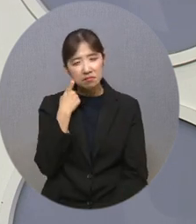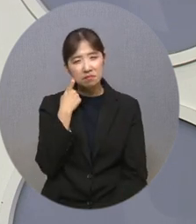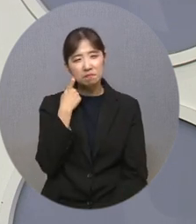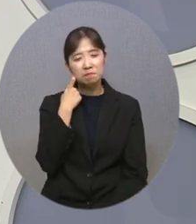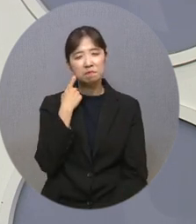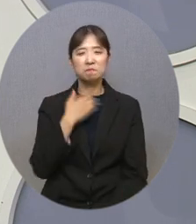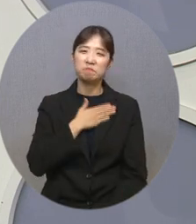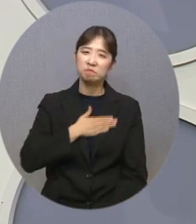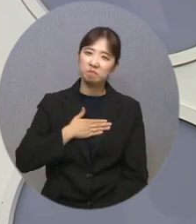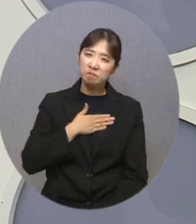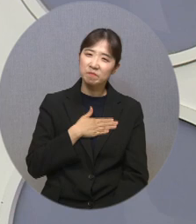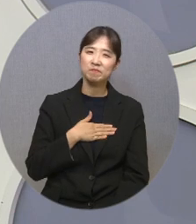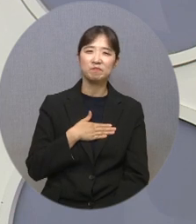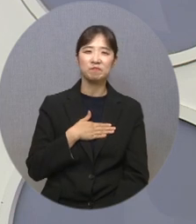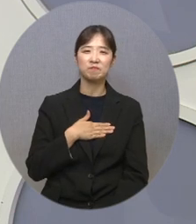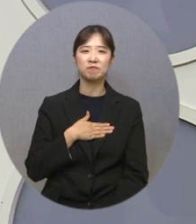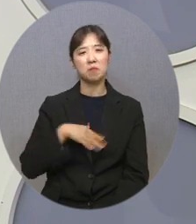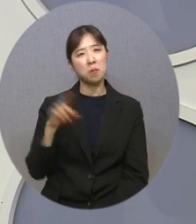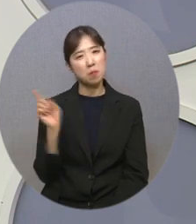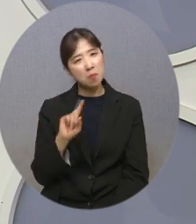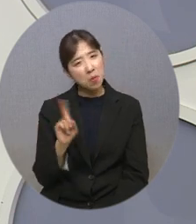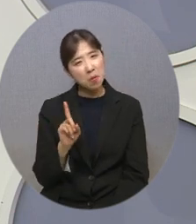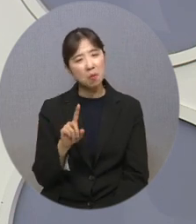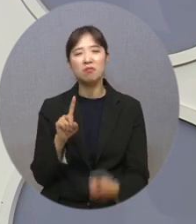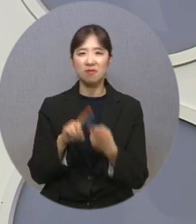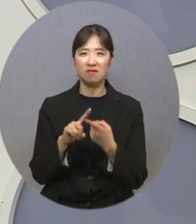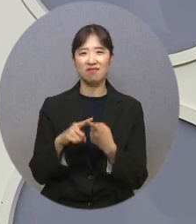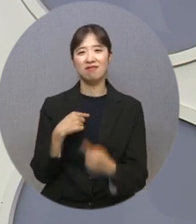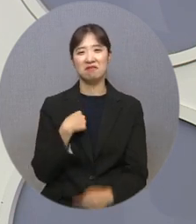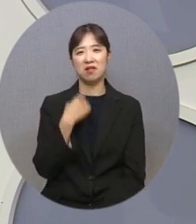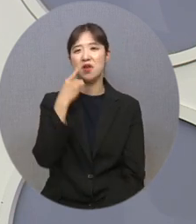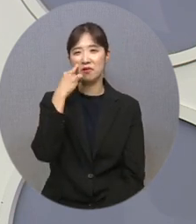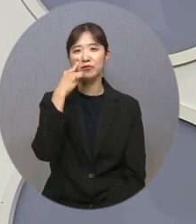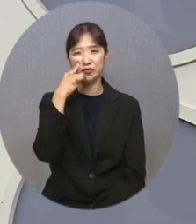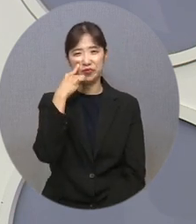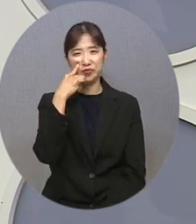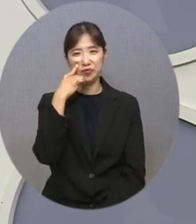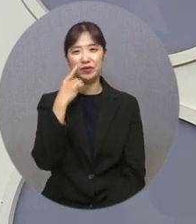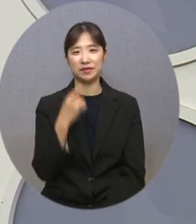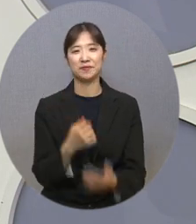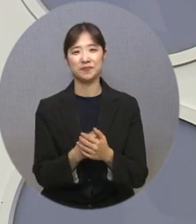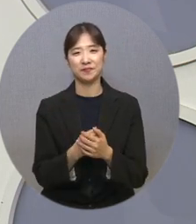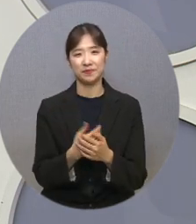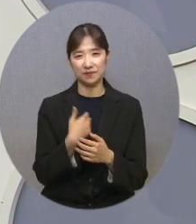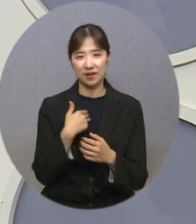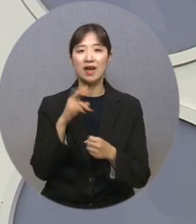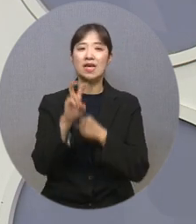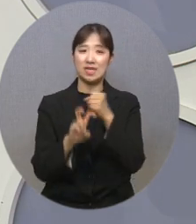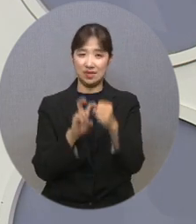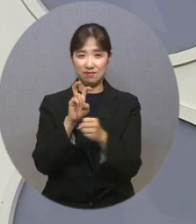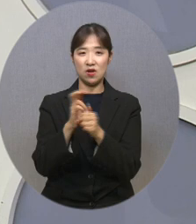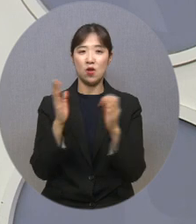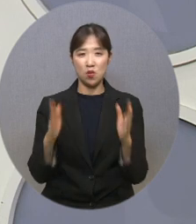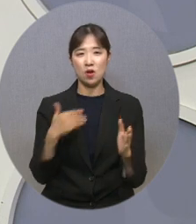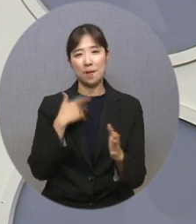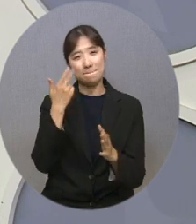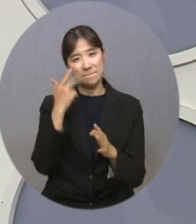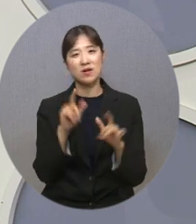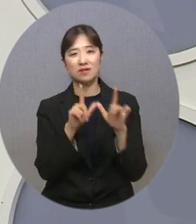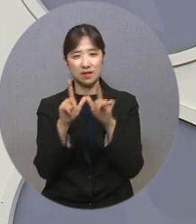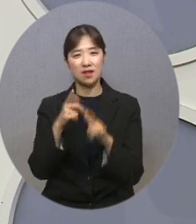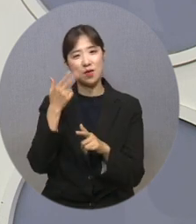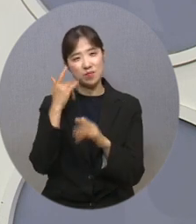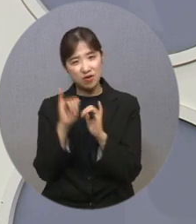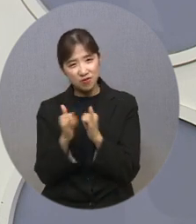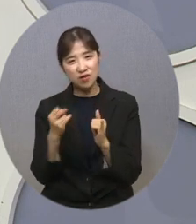느낌과 그가 어떤 생각들을 하셨을까 참 궁금했어요. 그런데 저도 20년 동안 미국에 살면서 미국인